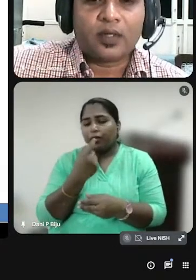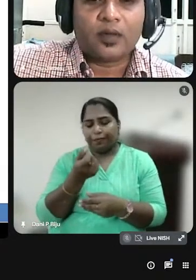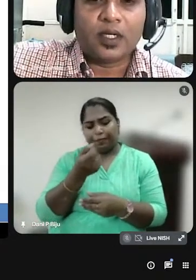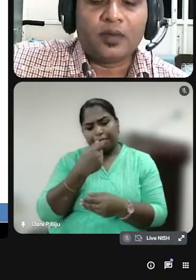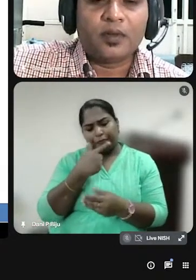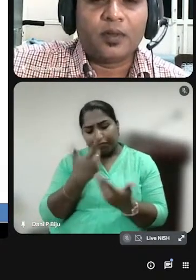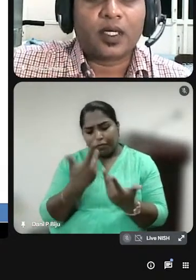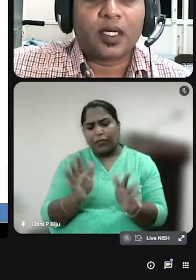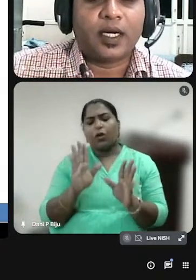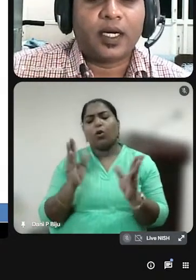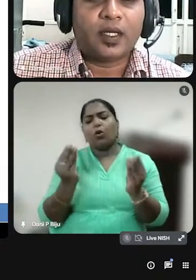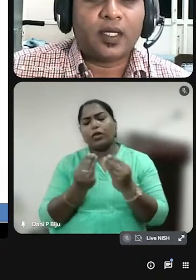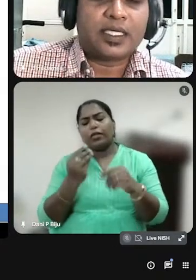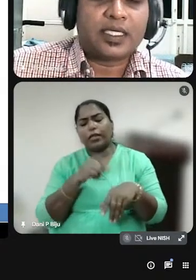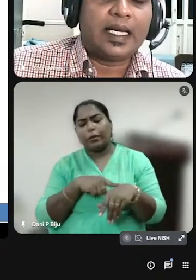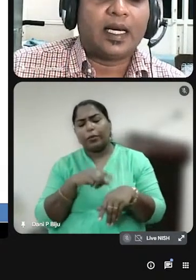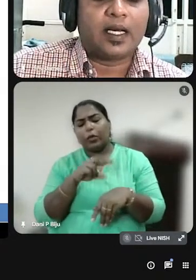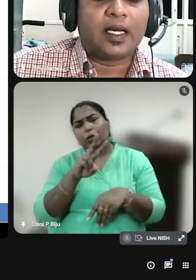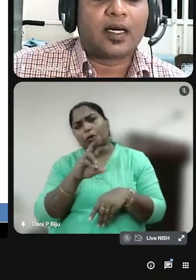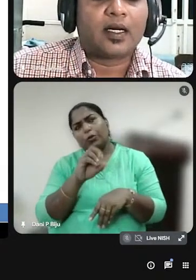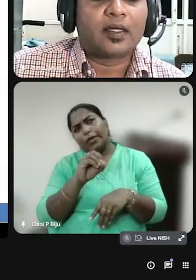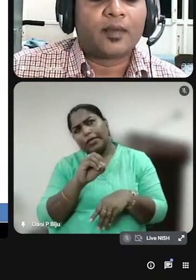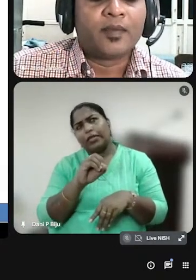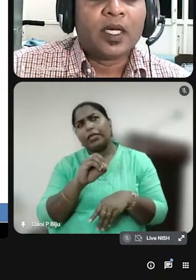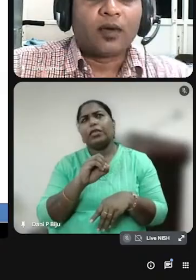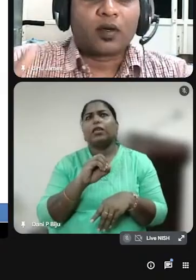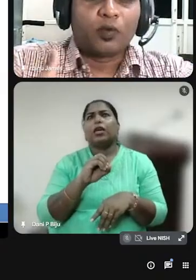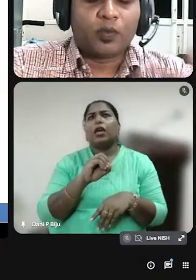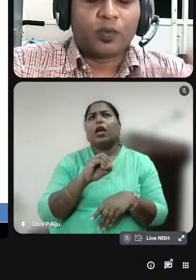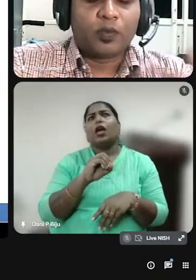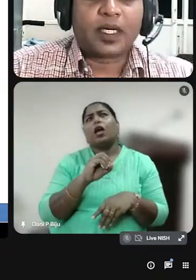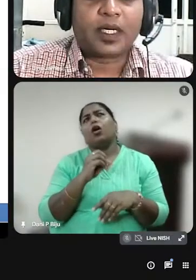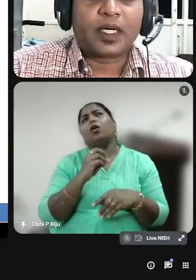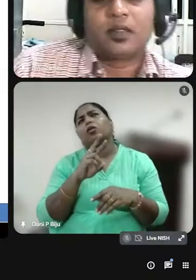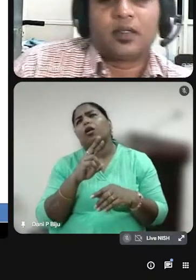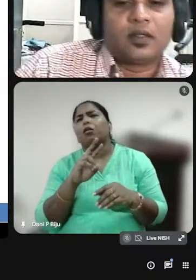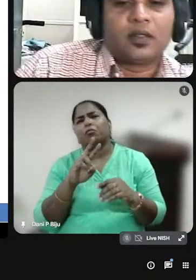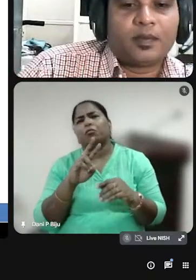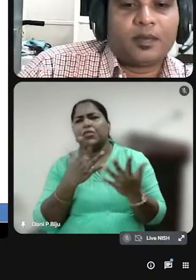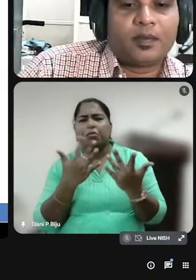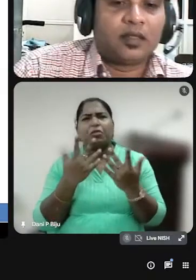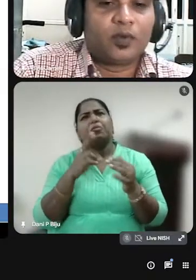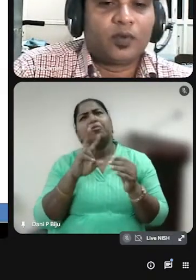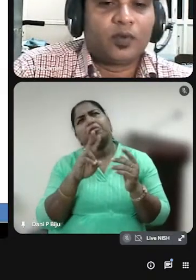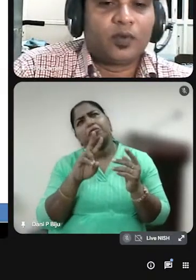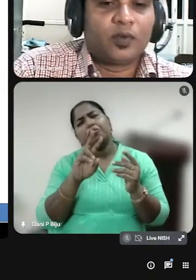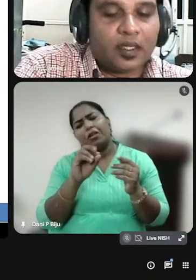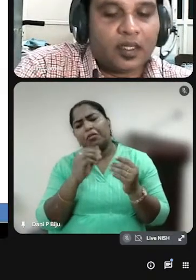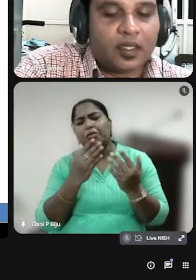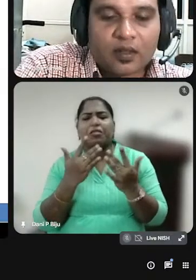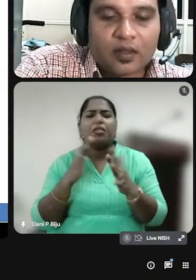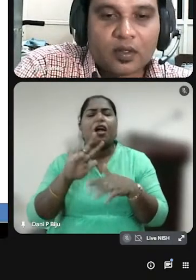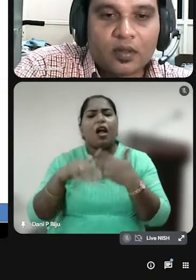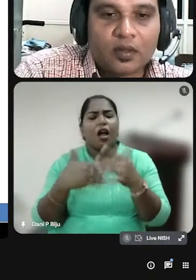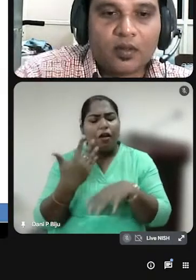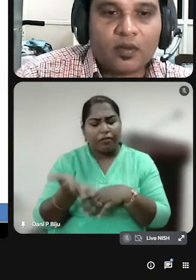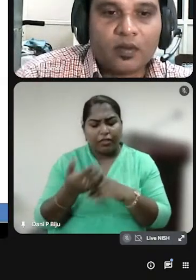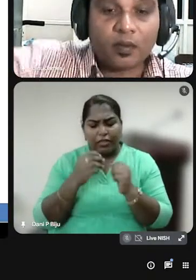കുറച്ച് കഴിഞ്ഞ് ഒരു 20 മിനിറ്റ് ഒക്കെ കഴിയുമ്പോഴത്തേക്ക് ചില ആൾക്കാരിൽ കാണുന്ന അവർക്ക് മൂവ്മെന്റ്സ് പെട്ടെന്ന് മൂവ്മെന്റ്സിലേക്ക്